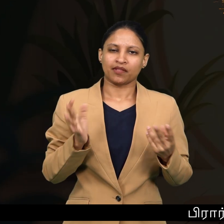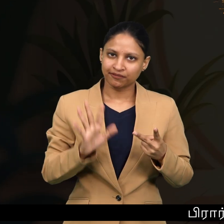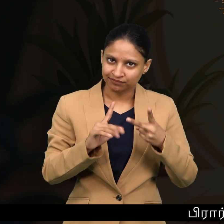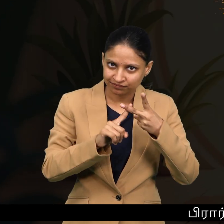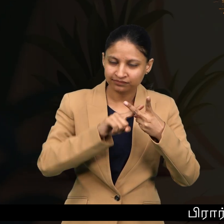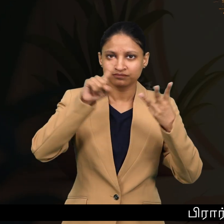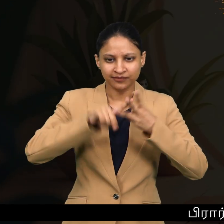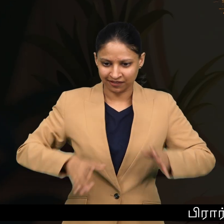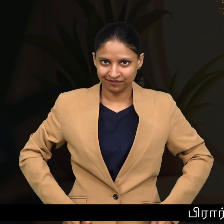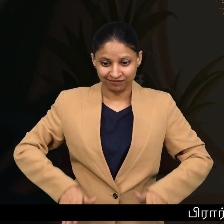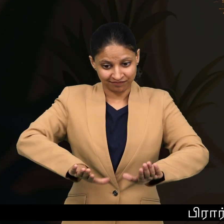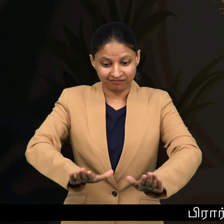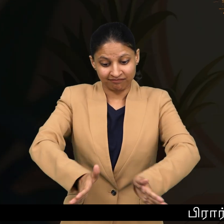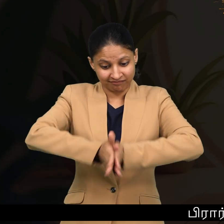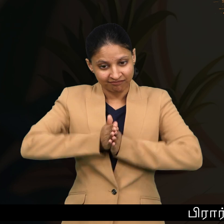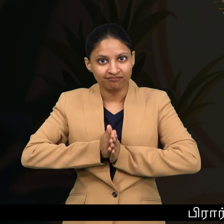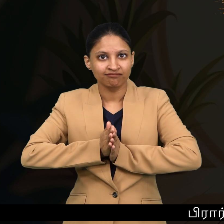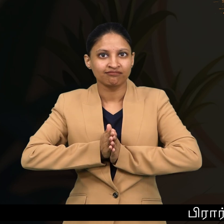பிரார்த்தனை நிலை,